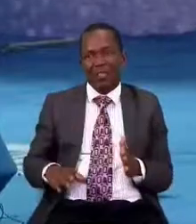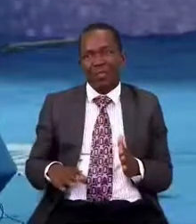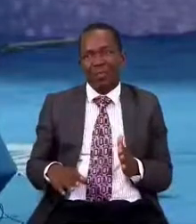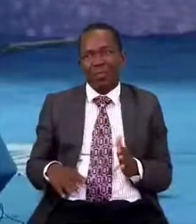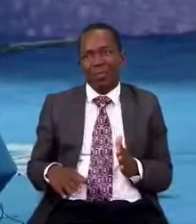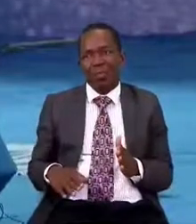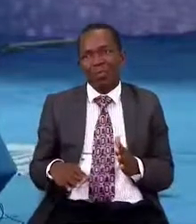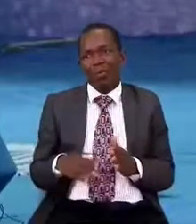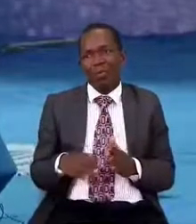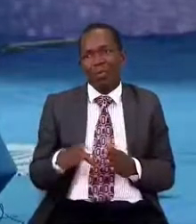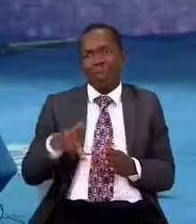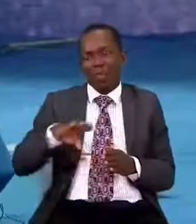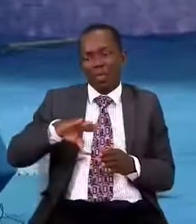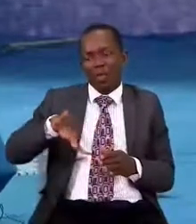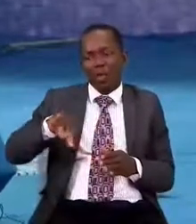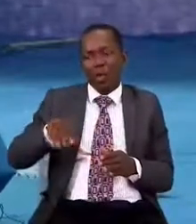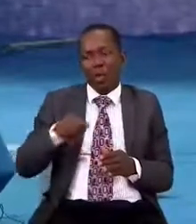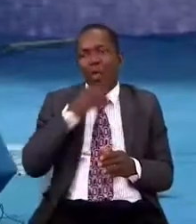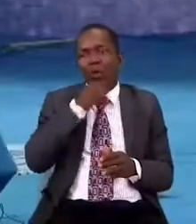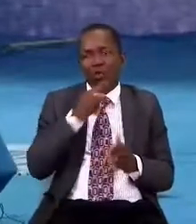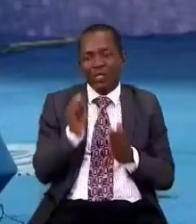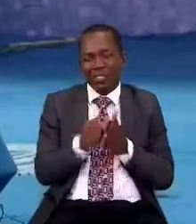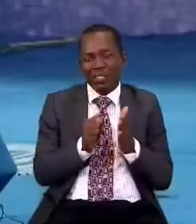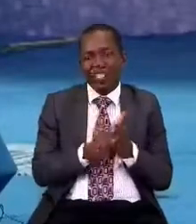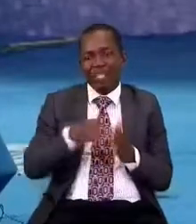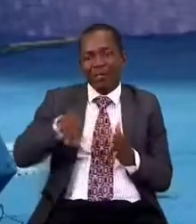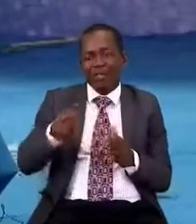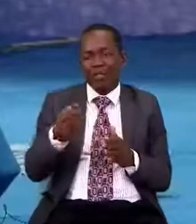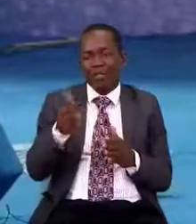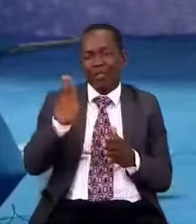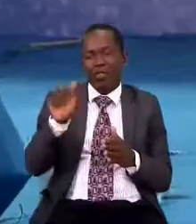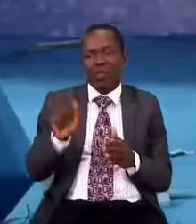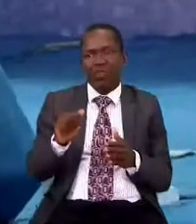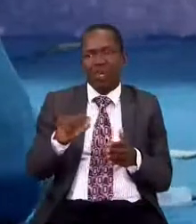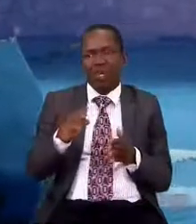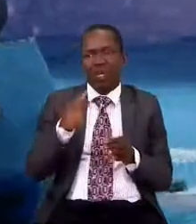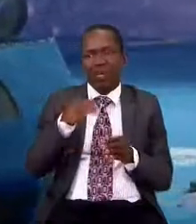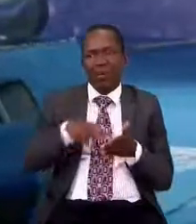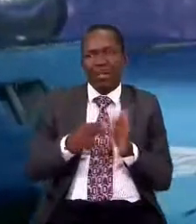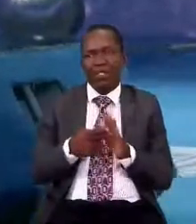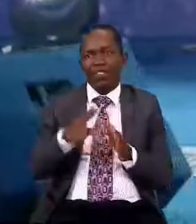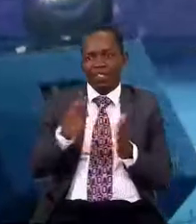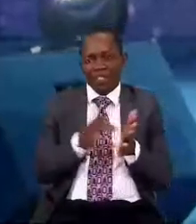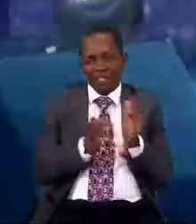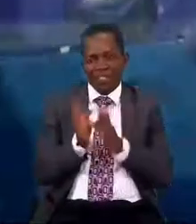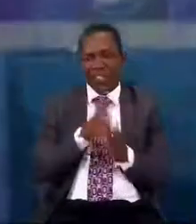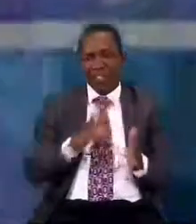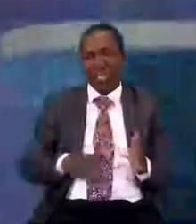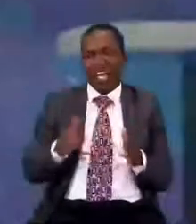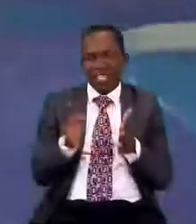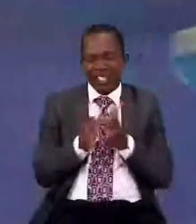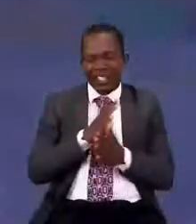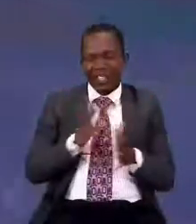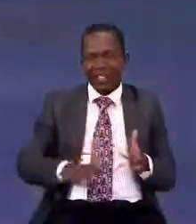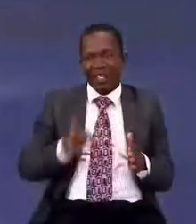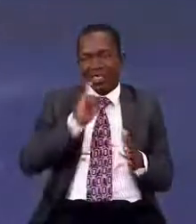c'est Jésus selon grec. Jésus est le soutien de l'univers et de tous ceux qui viennent à lui. Donc c'est pourquoi